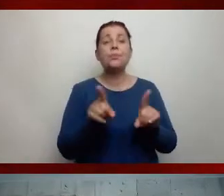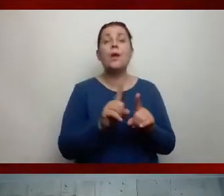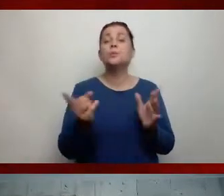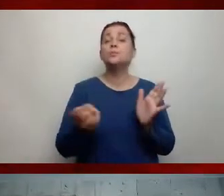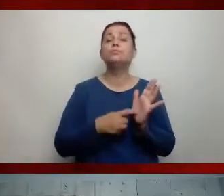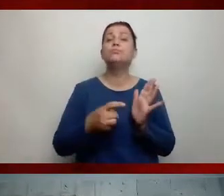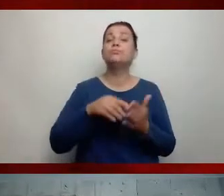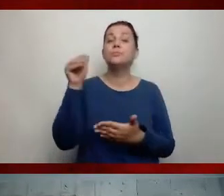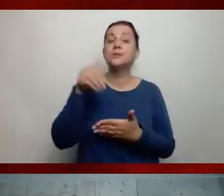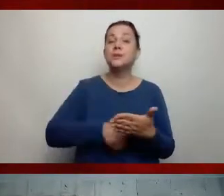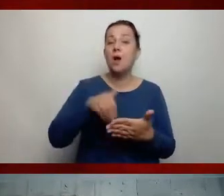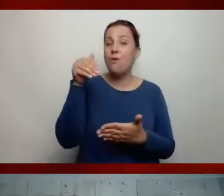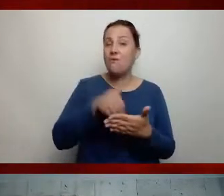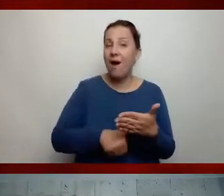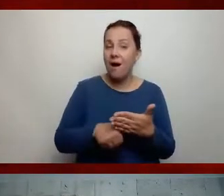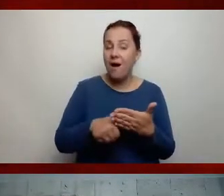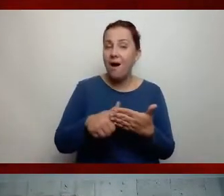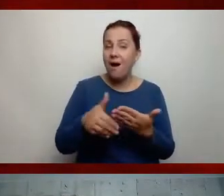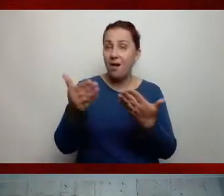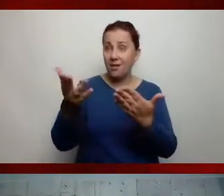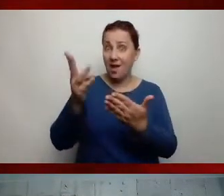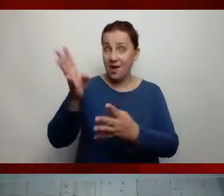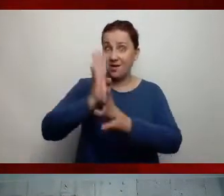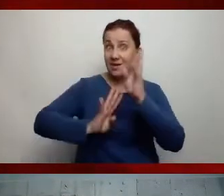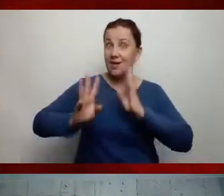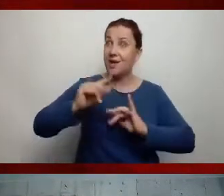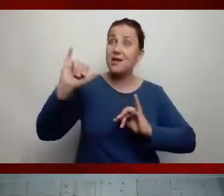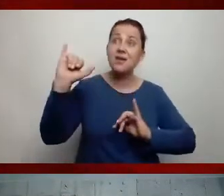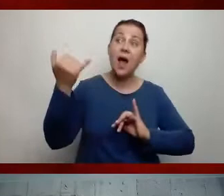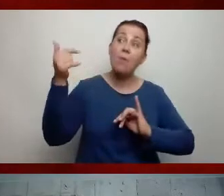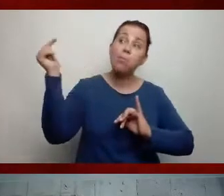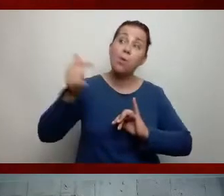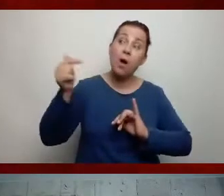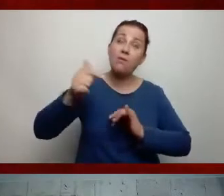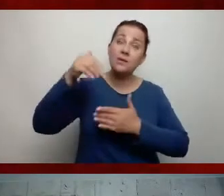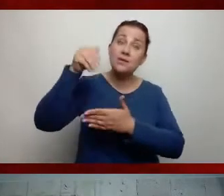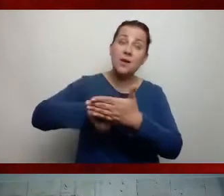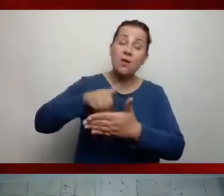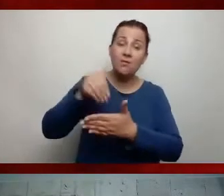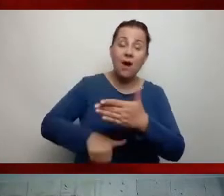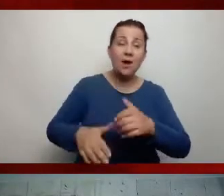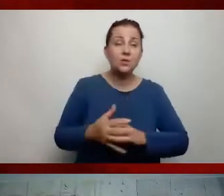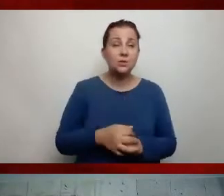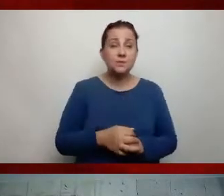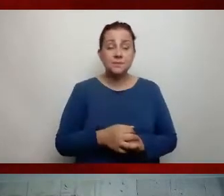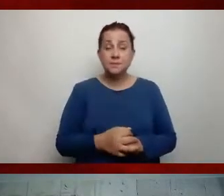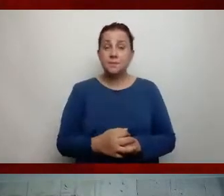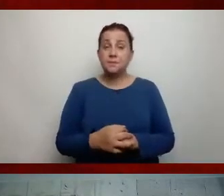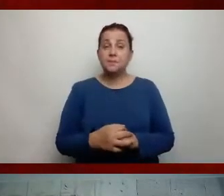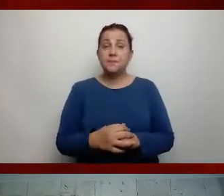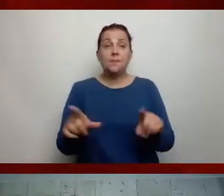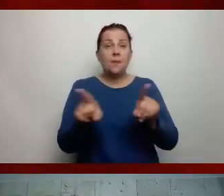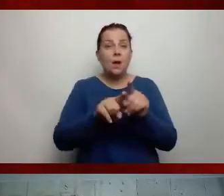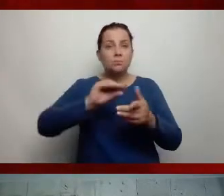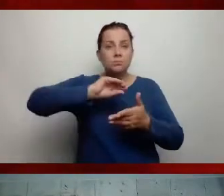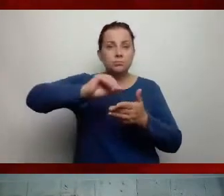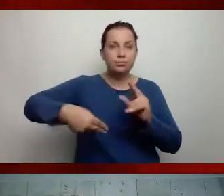zachowania ze strony klientów. To było sformalizowanie relacji, próba